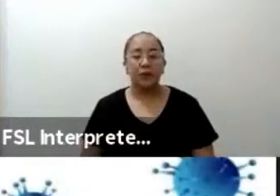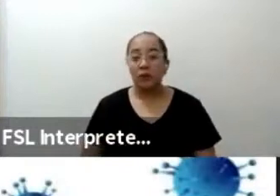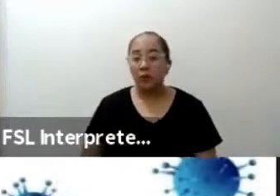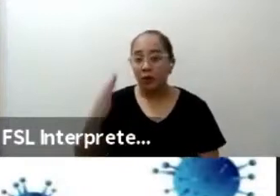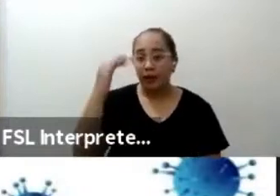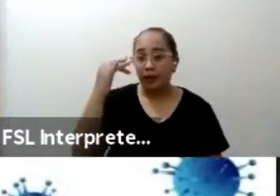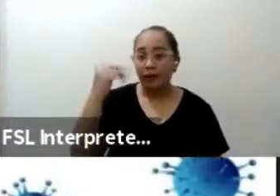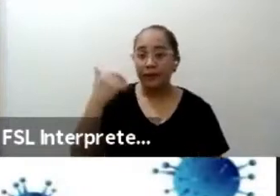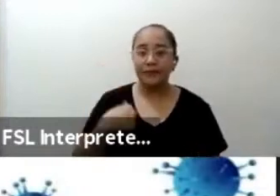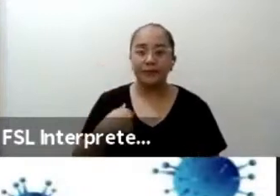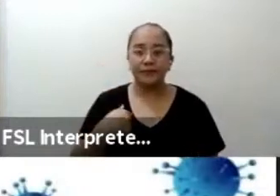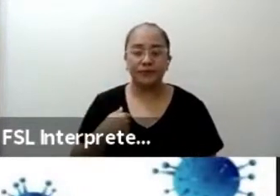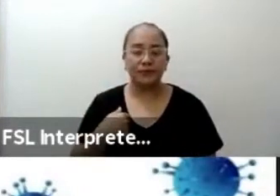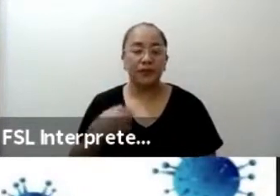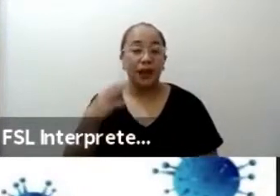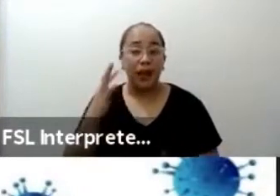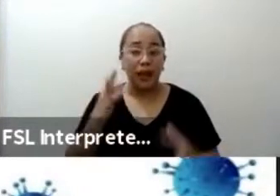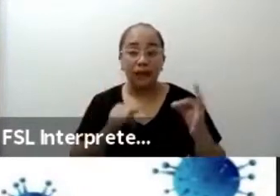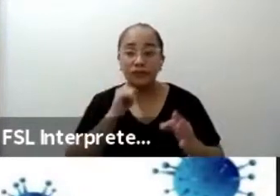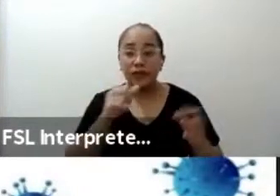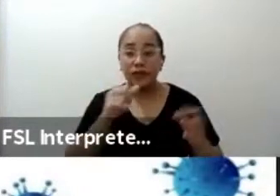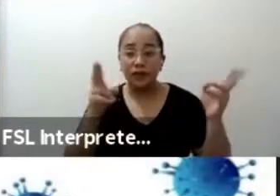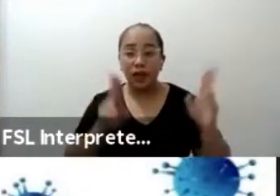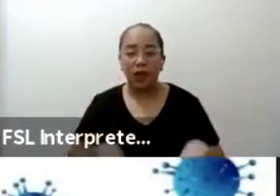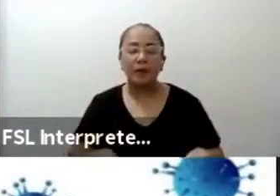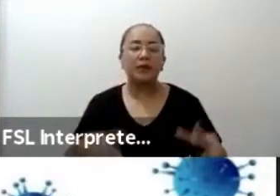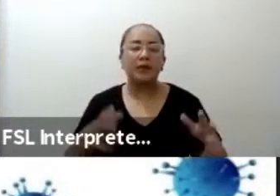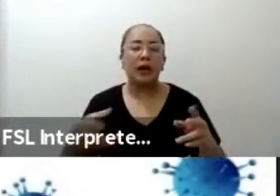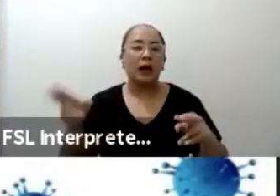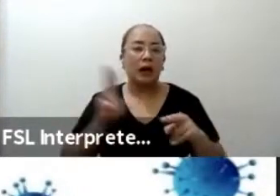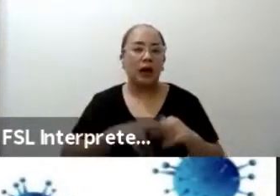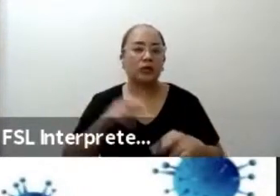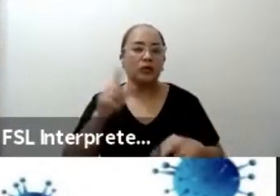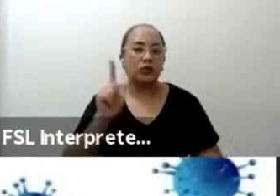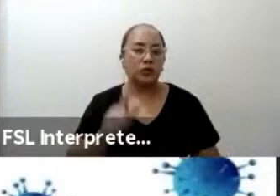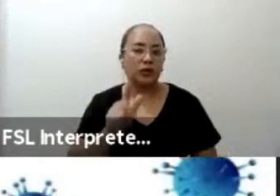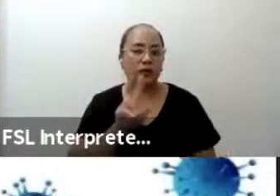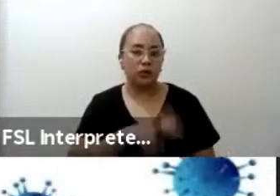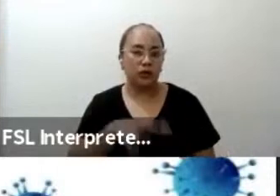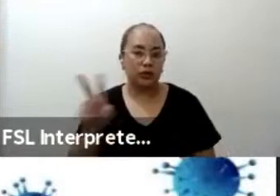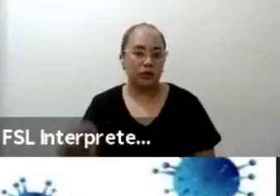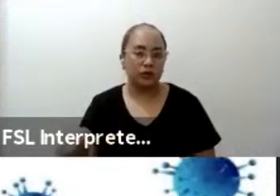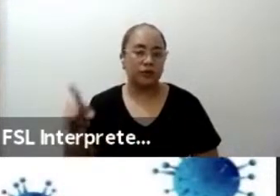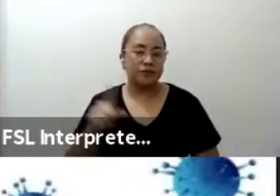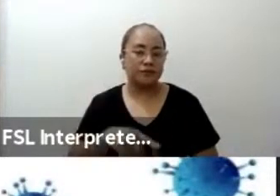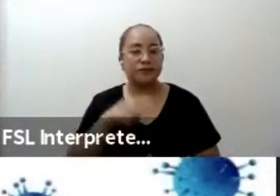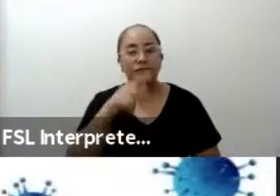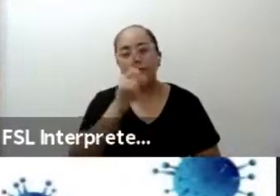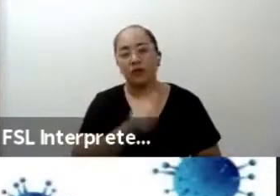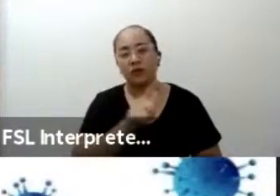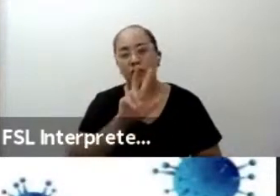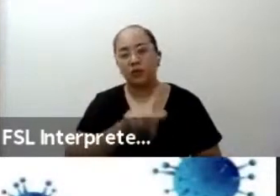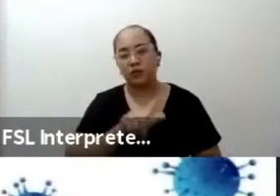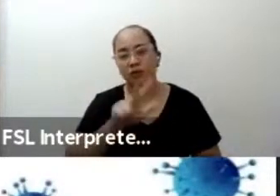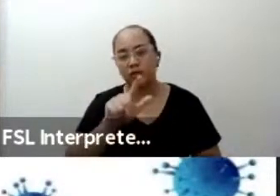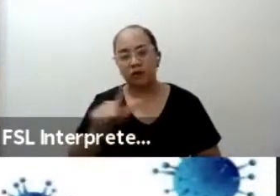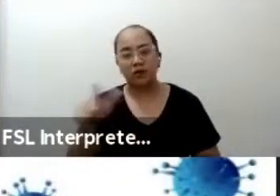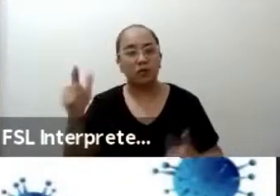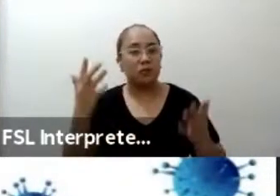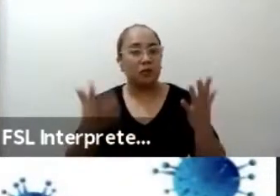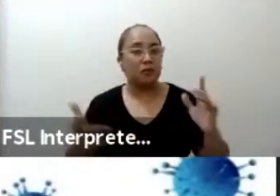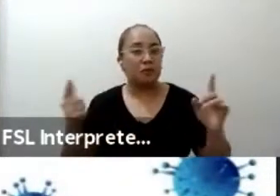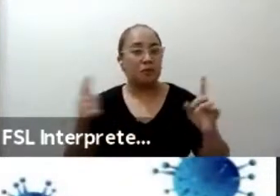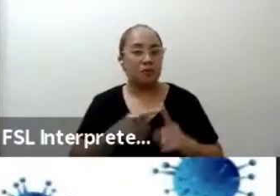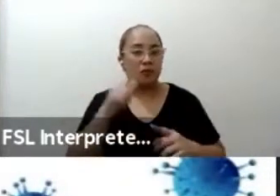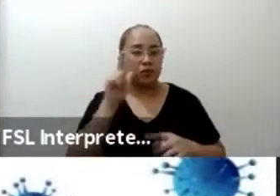kung hindi, ay aabot pa sa 2022 at sa 2023 at baka